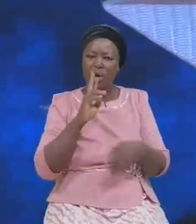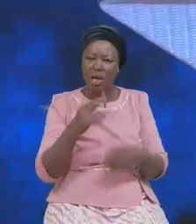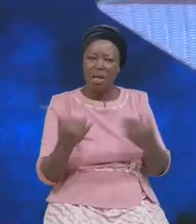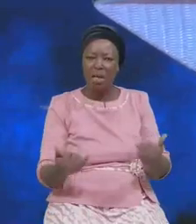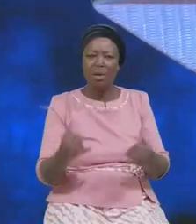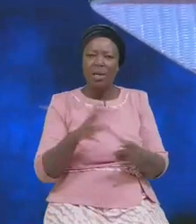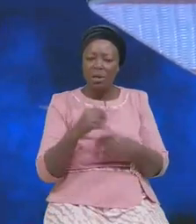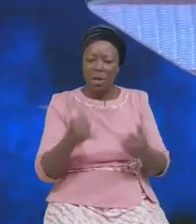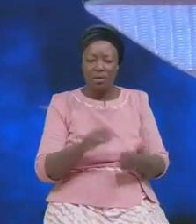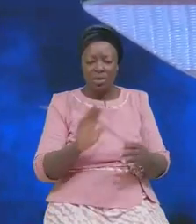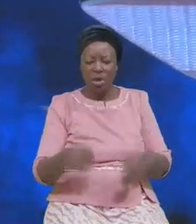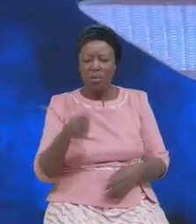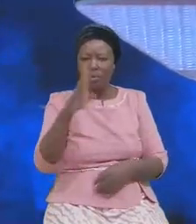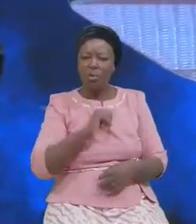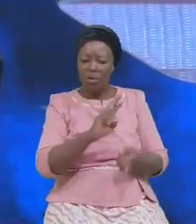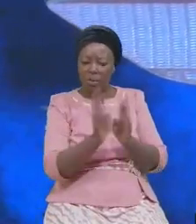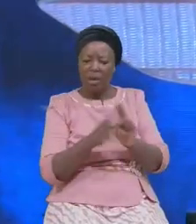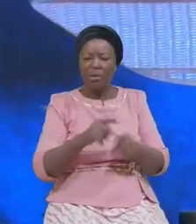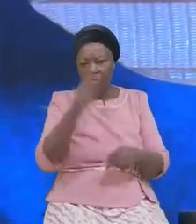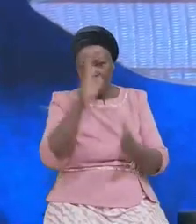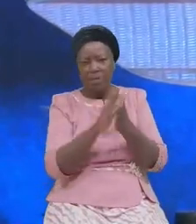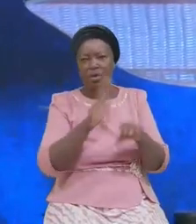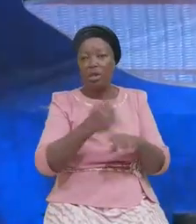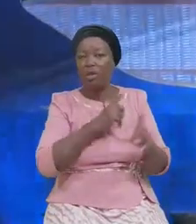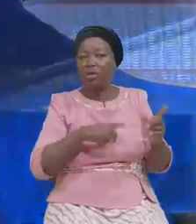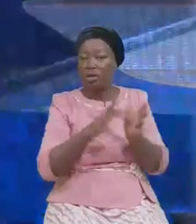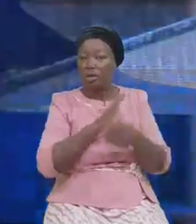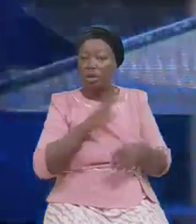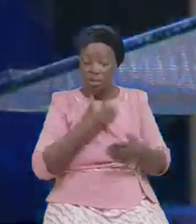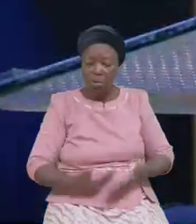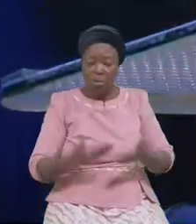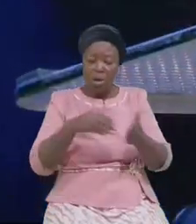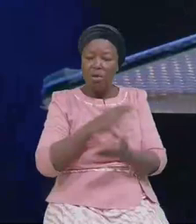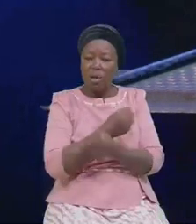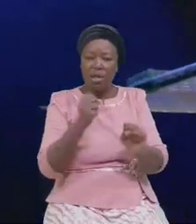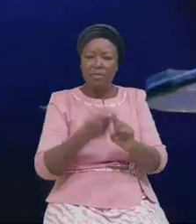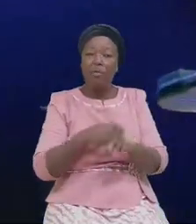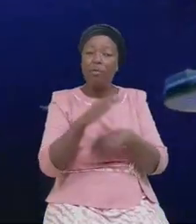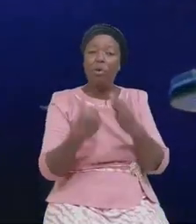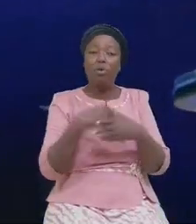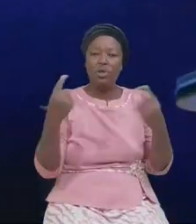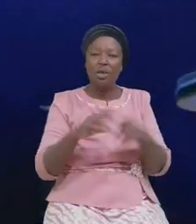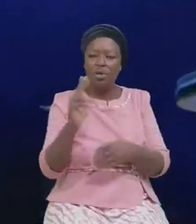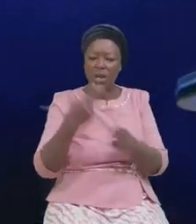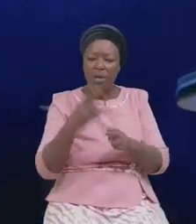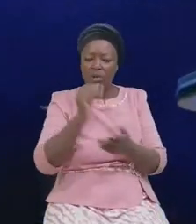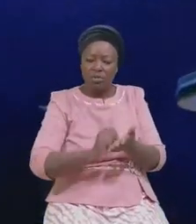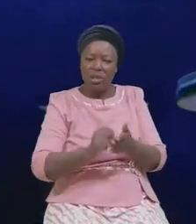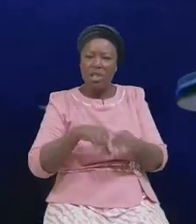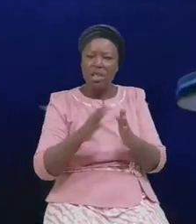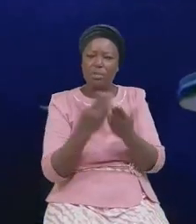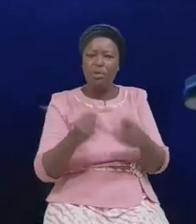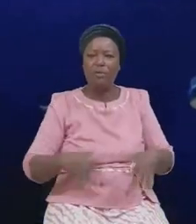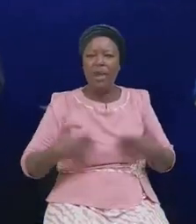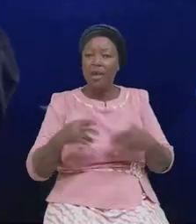Dieu. Tu as cru au Seigneur Jésus-Christ. Tu es né de nouveau. Tu es sauvé. Et ton nom est inscrit dans le livre de vie au ciel. Et tu